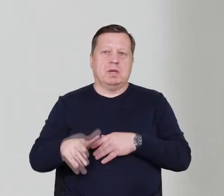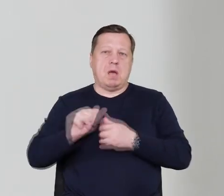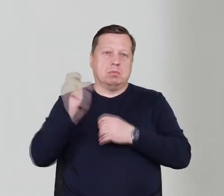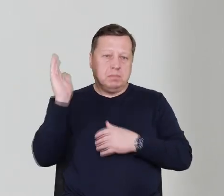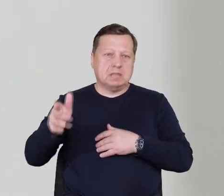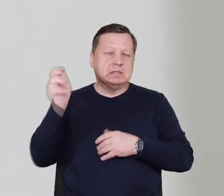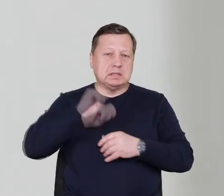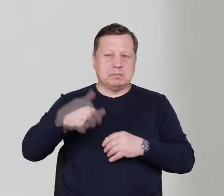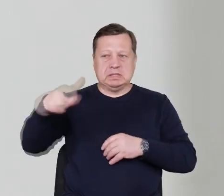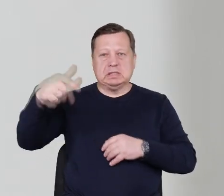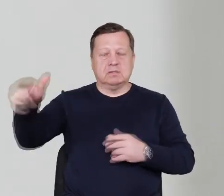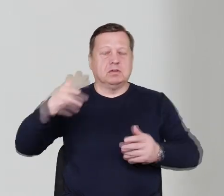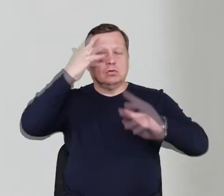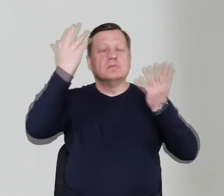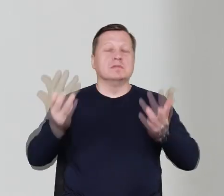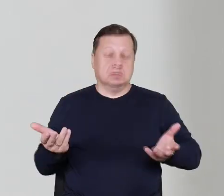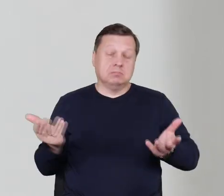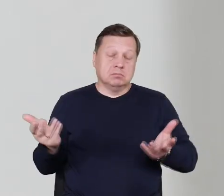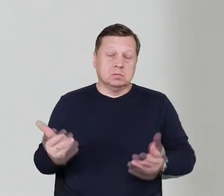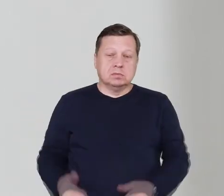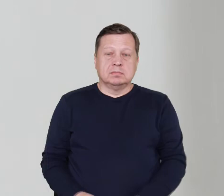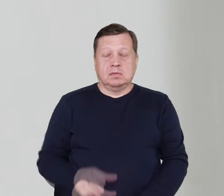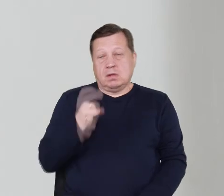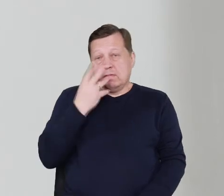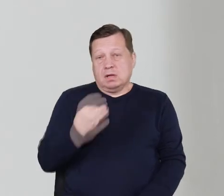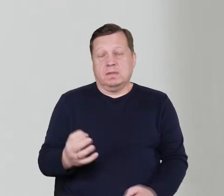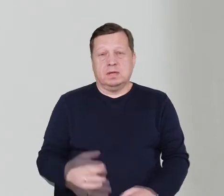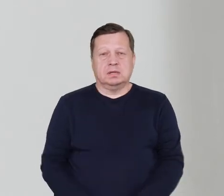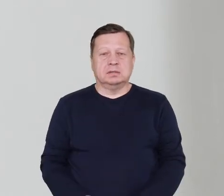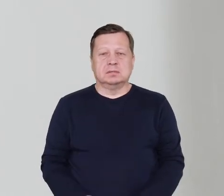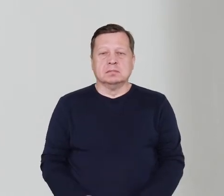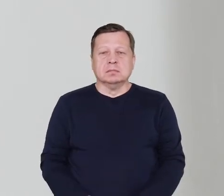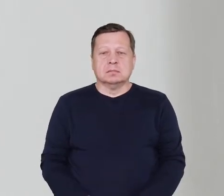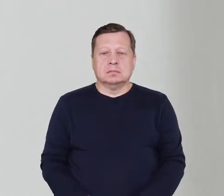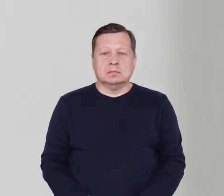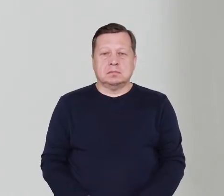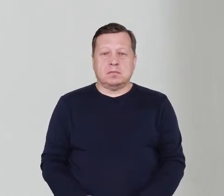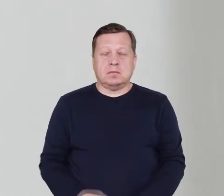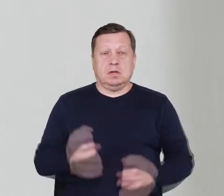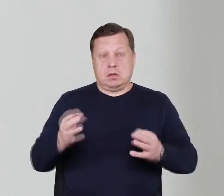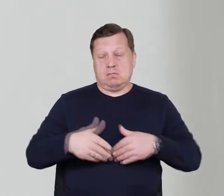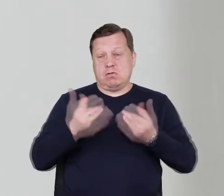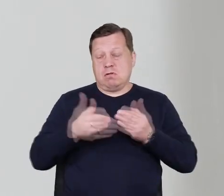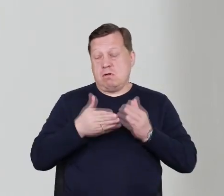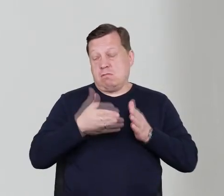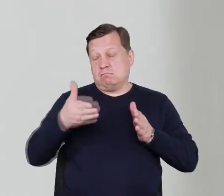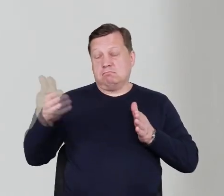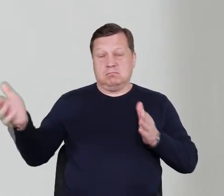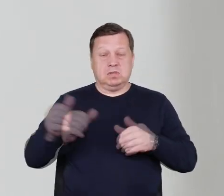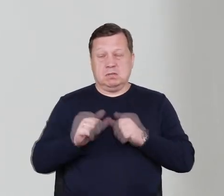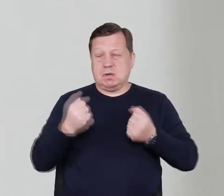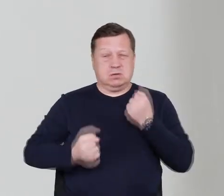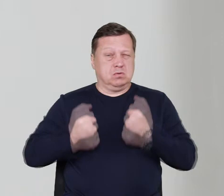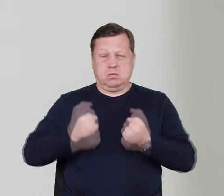dwa więc jakby to w ten sposób po prostu wygląda To jest trudne takie czasy dla ogólnie dla